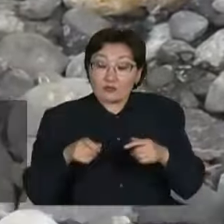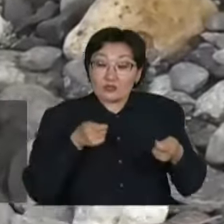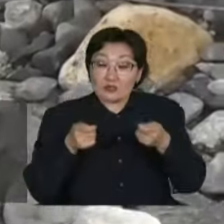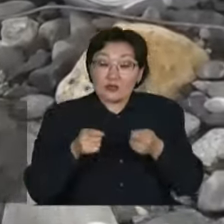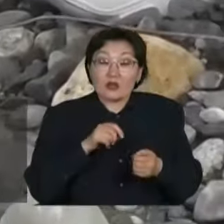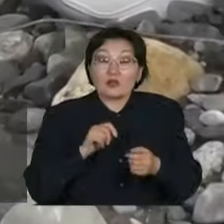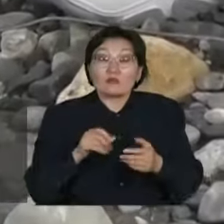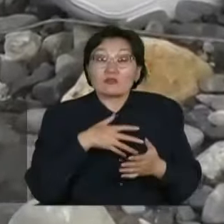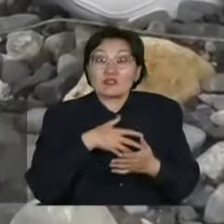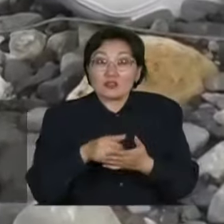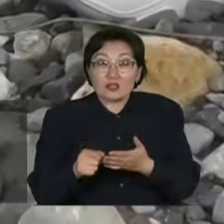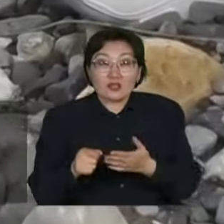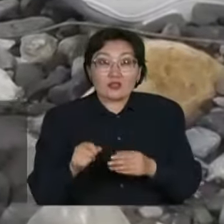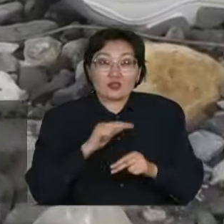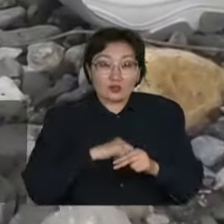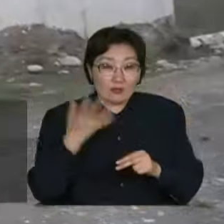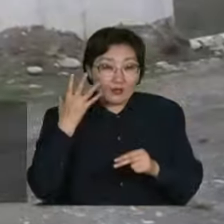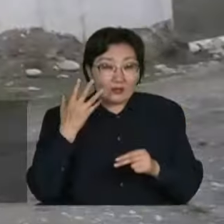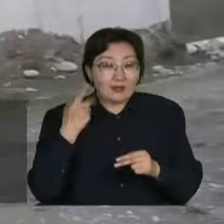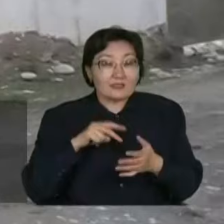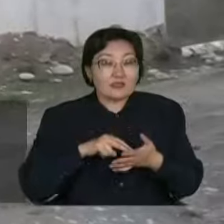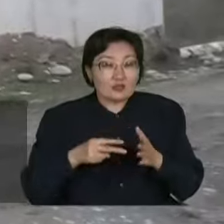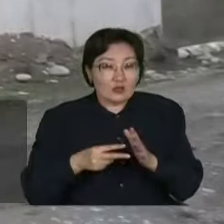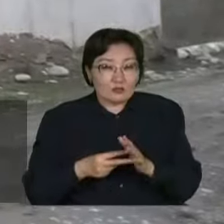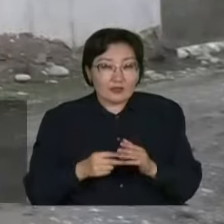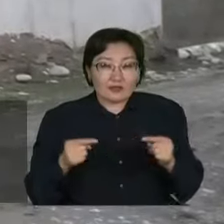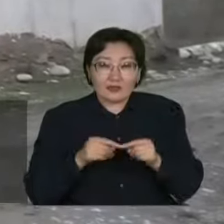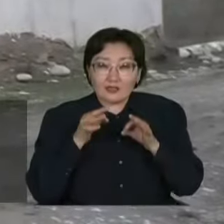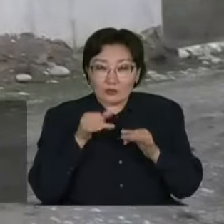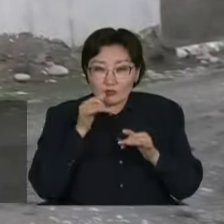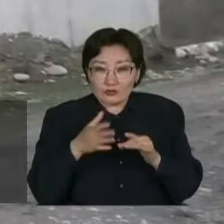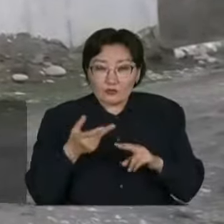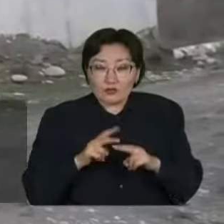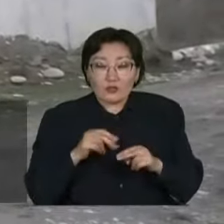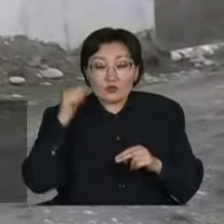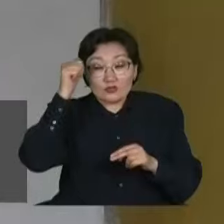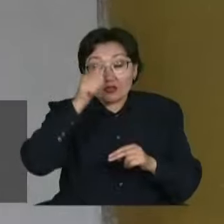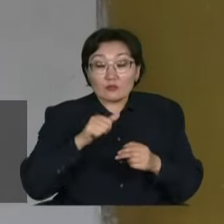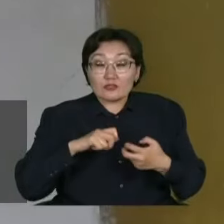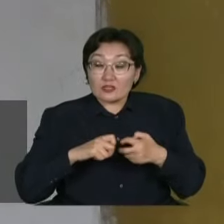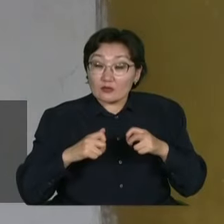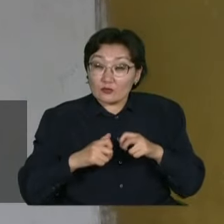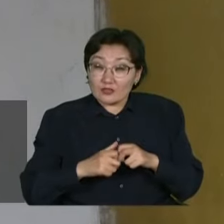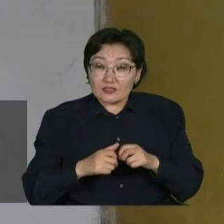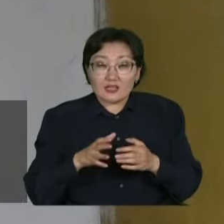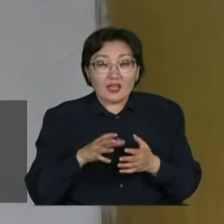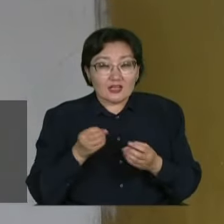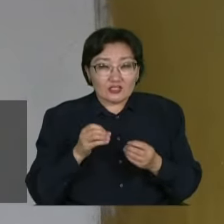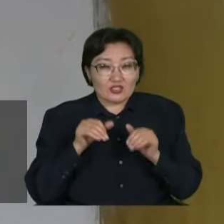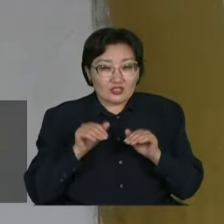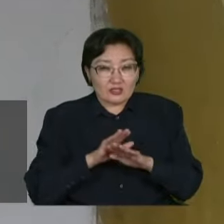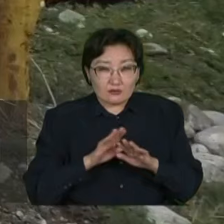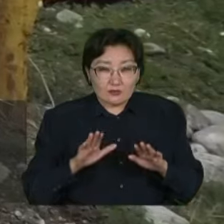жою жұмыстары қай уақытқа жоспарланған нақты айта алмады. Соған қарағанда ұзақ жылдан бері қордаланған мәселе әлі де